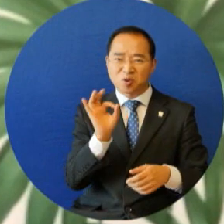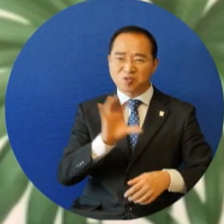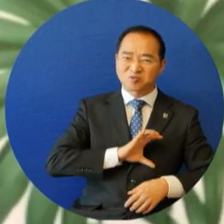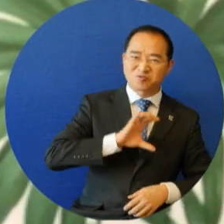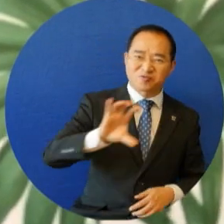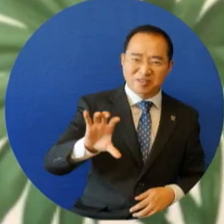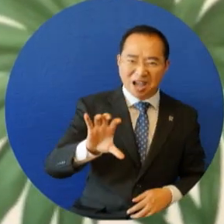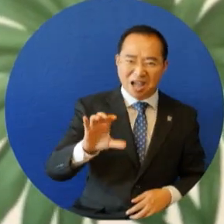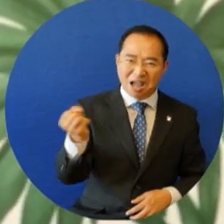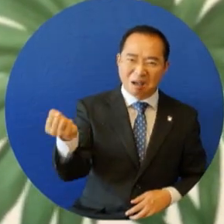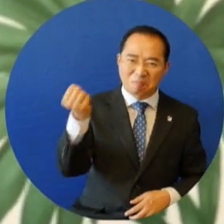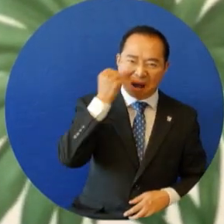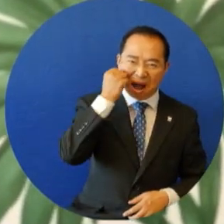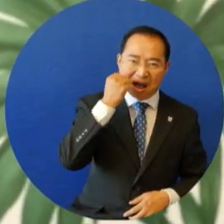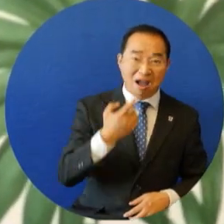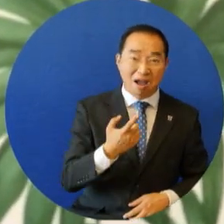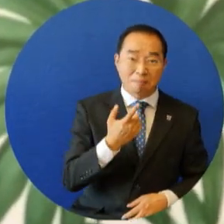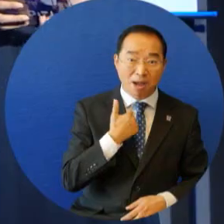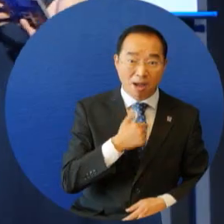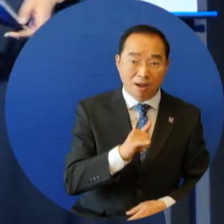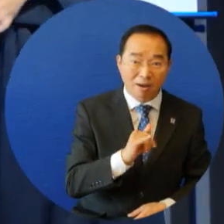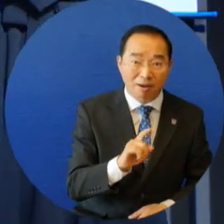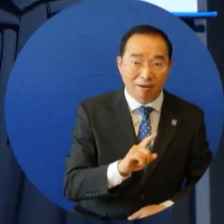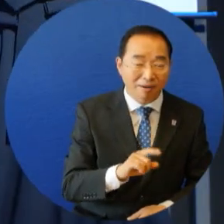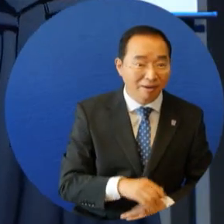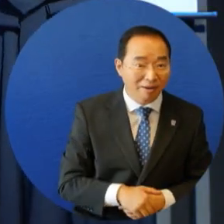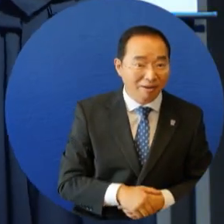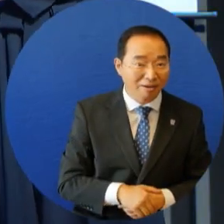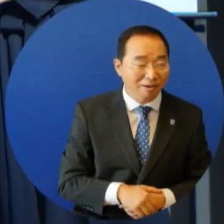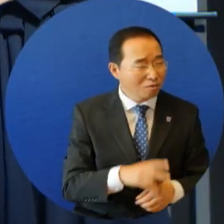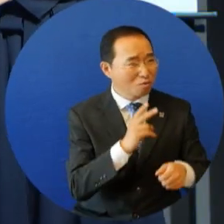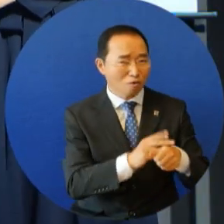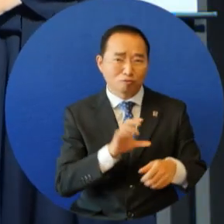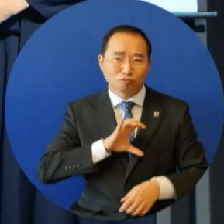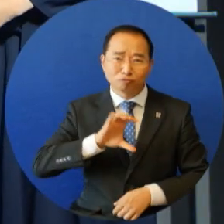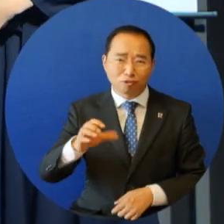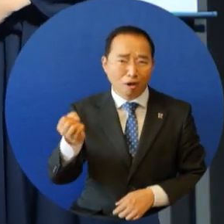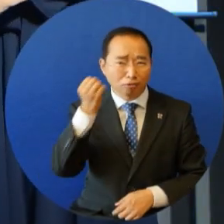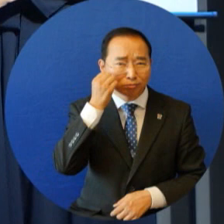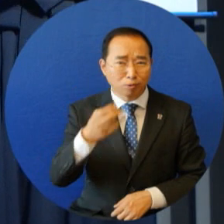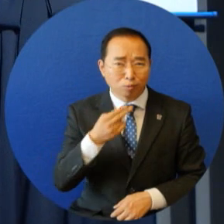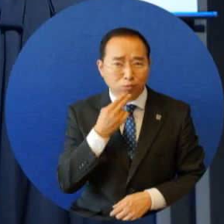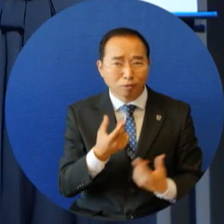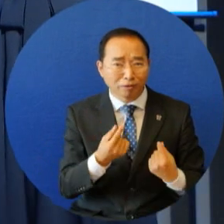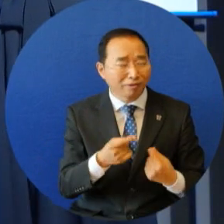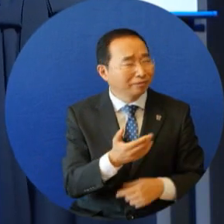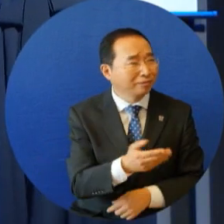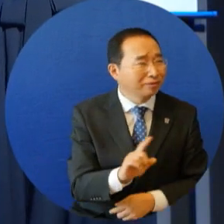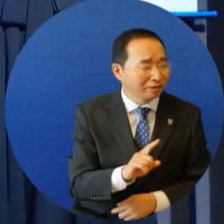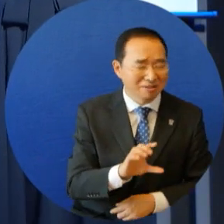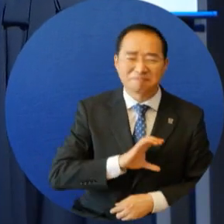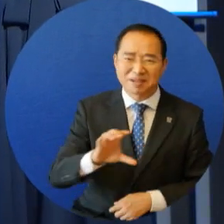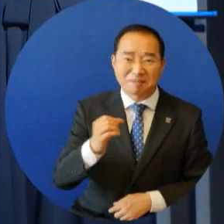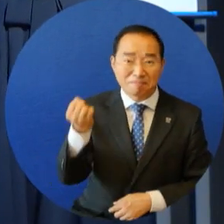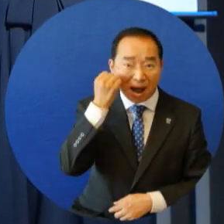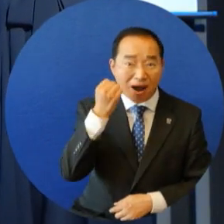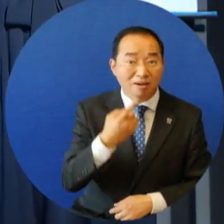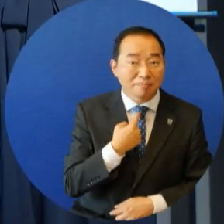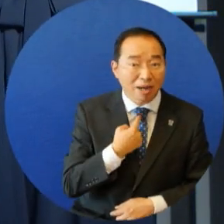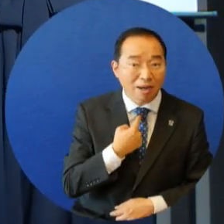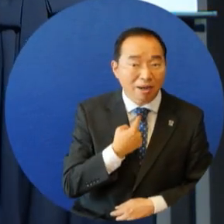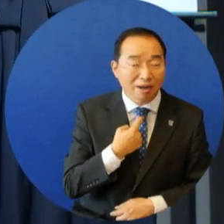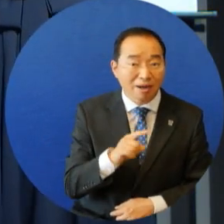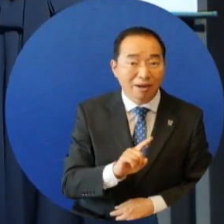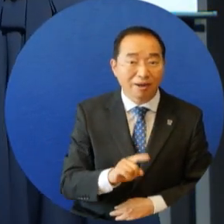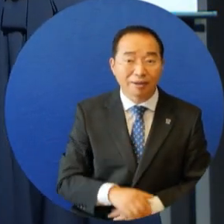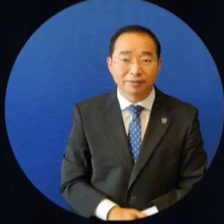했다가 실패하신 경험이 있으신가요? 교수님은 투자에 실패를 안 하실 것 같은데 혹시 투자했다가